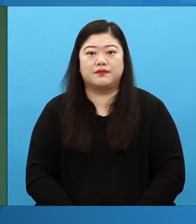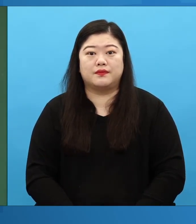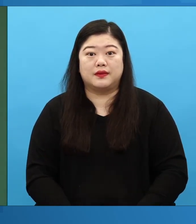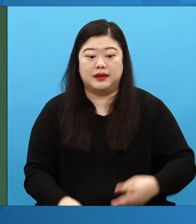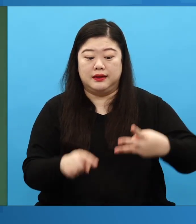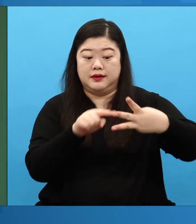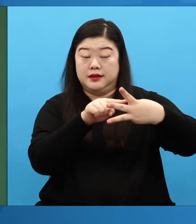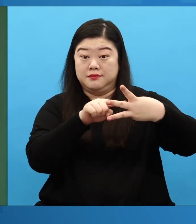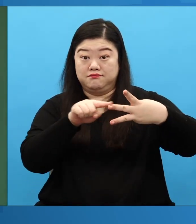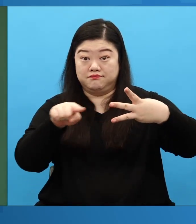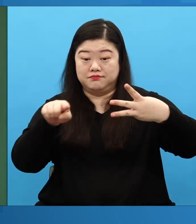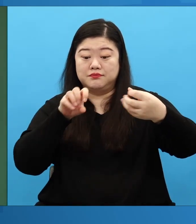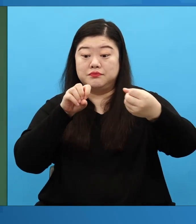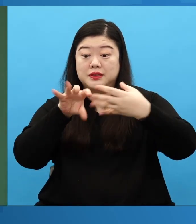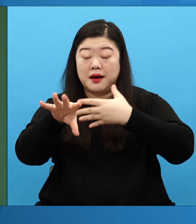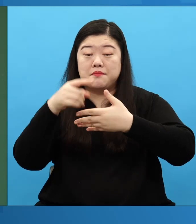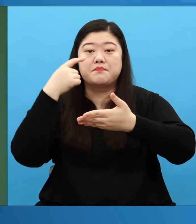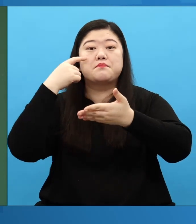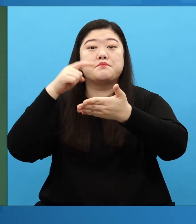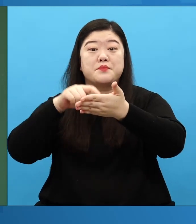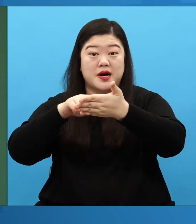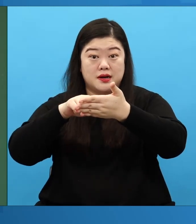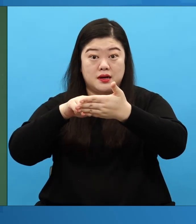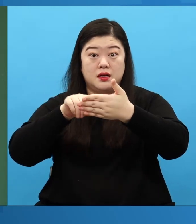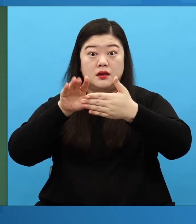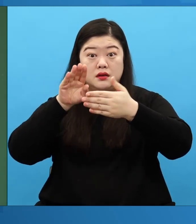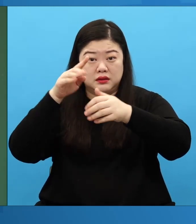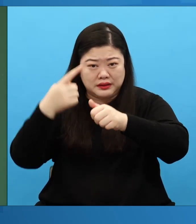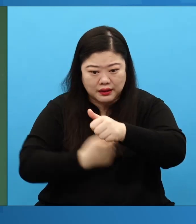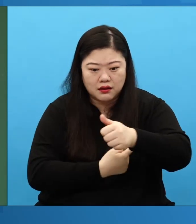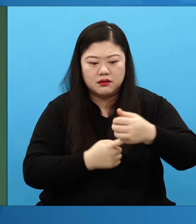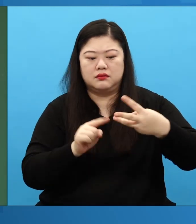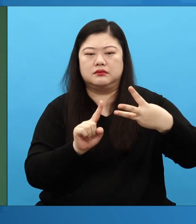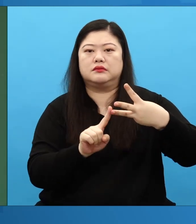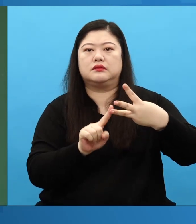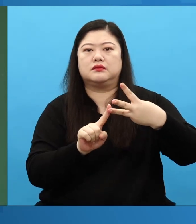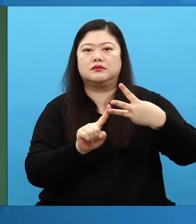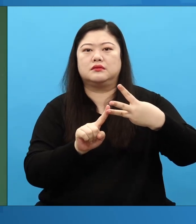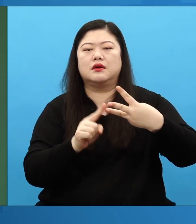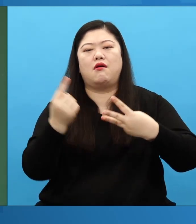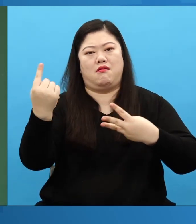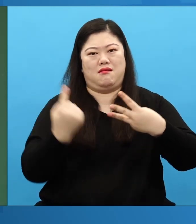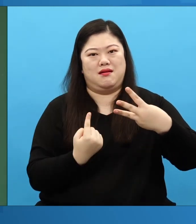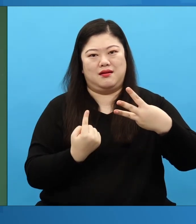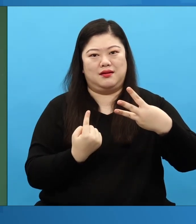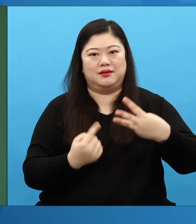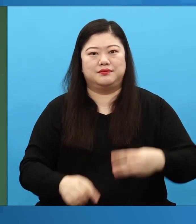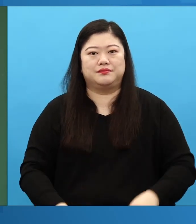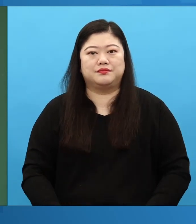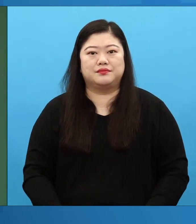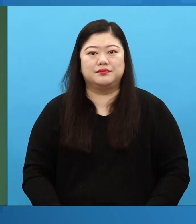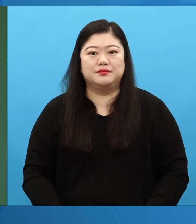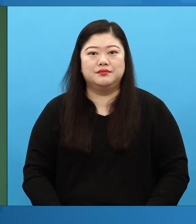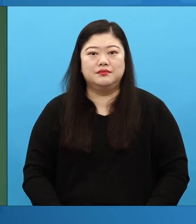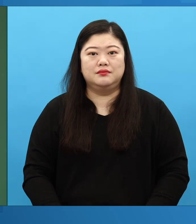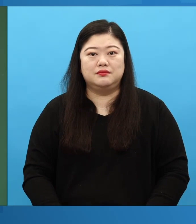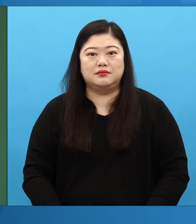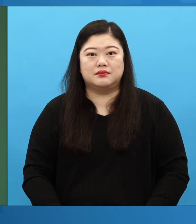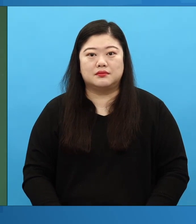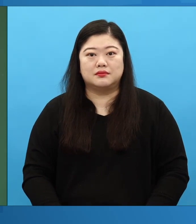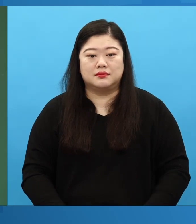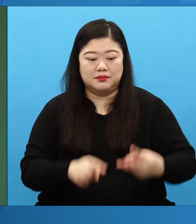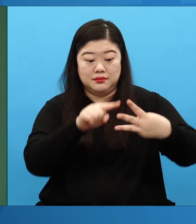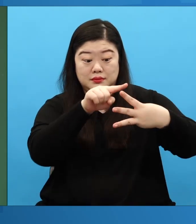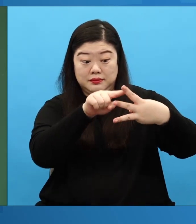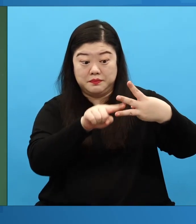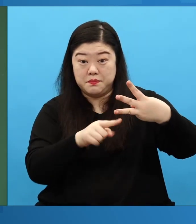되겠죠. If you're able to see number 2, then you start to see the answers from number 3. 그러면 그렇게 막 경쟁 안 했는데도 리더가